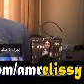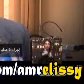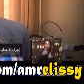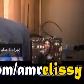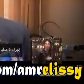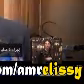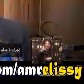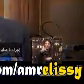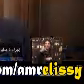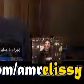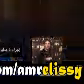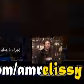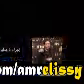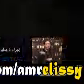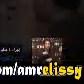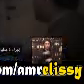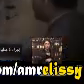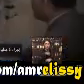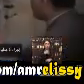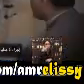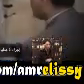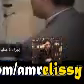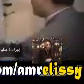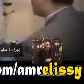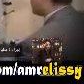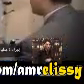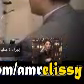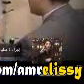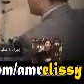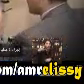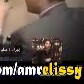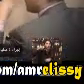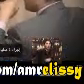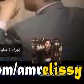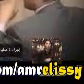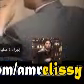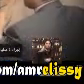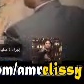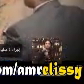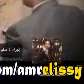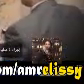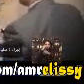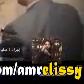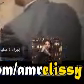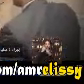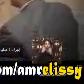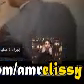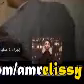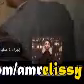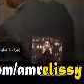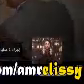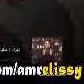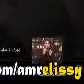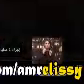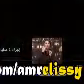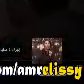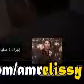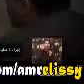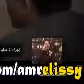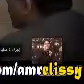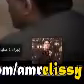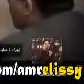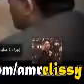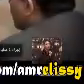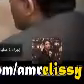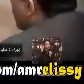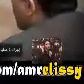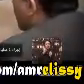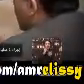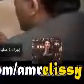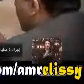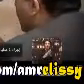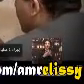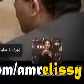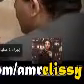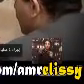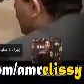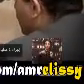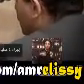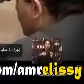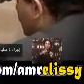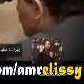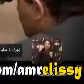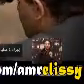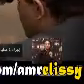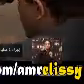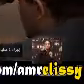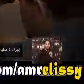اطباء العرب وقاموا باجراءات الكشف عليا واللازم، وحددوا لي يوم العملية وكان معاد النهاردة يوم